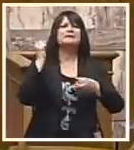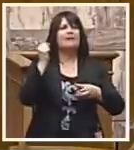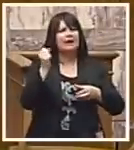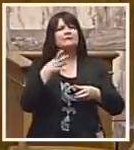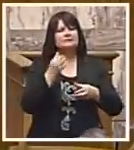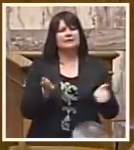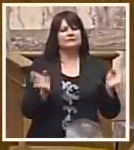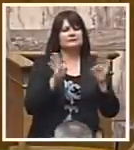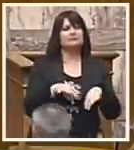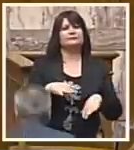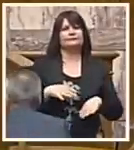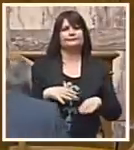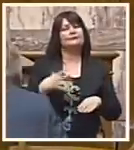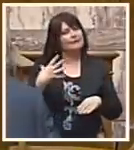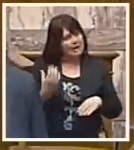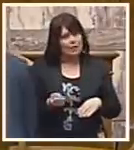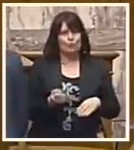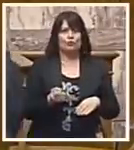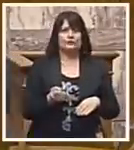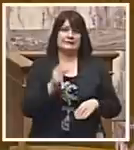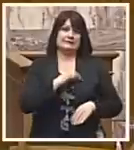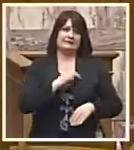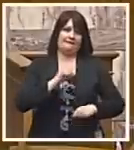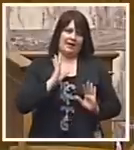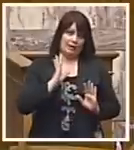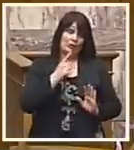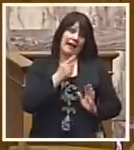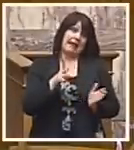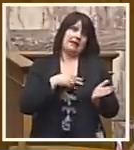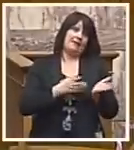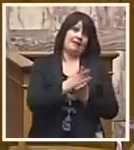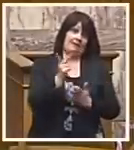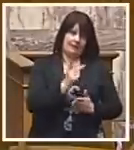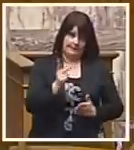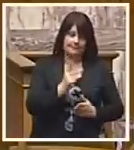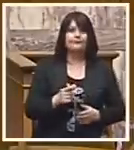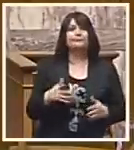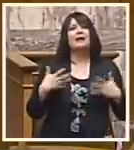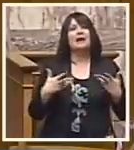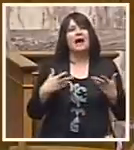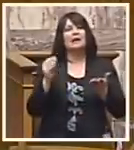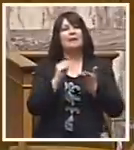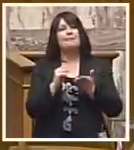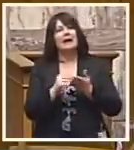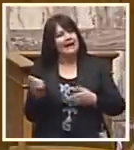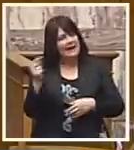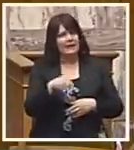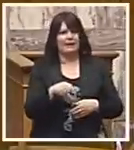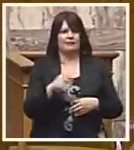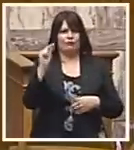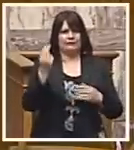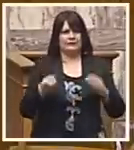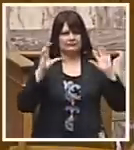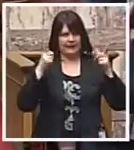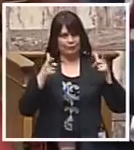μανδύα της κοινωνικής δικαιοσύνης. Και χάρηκα, κύριε Σαμαρά, ότι γυρίσατε στην αίθουσα,